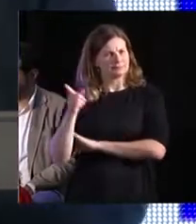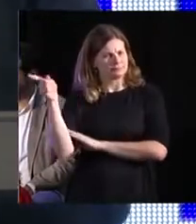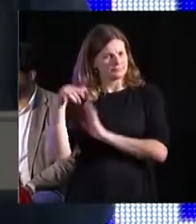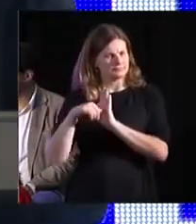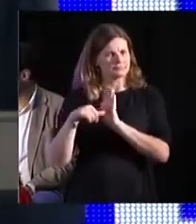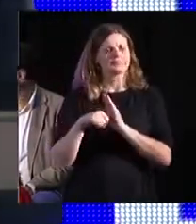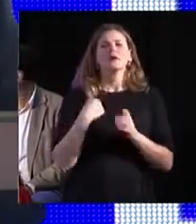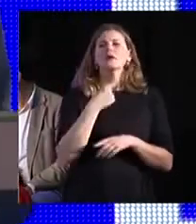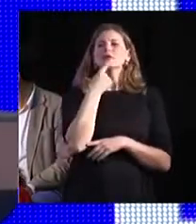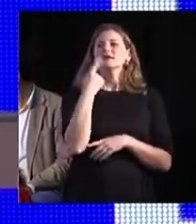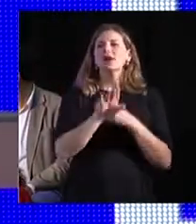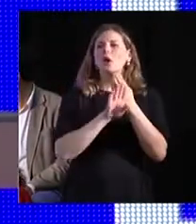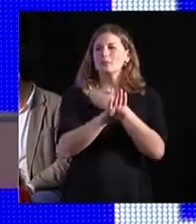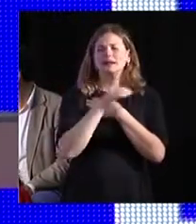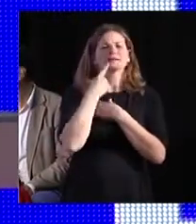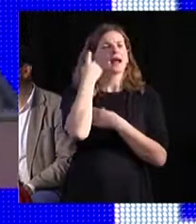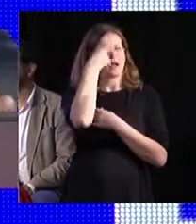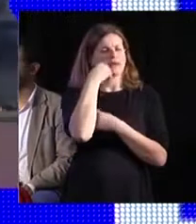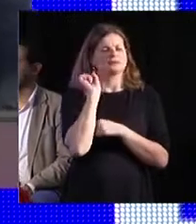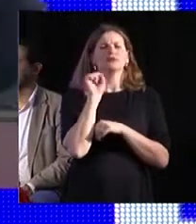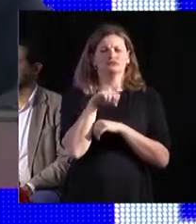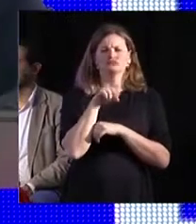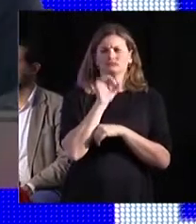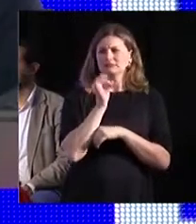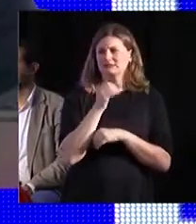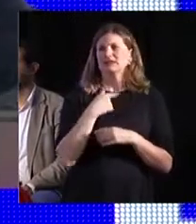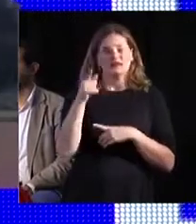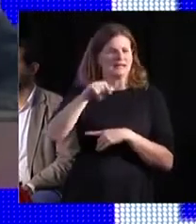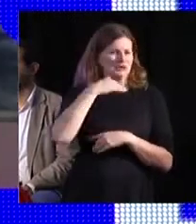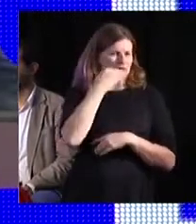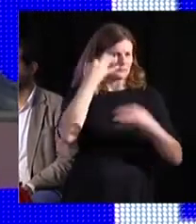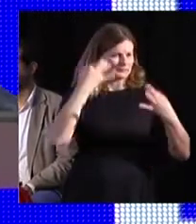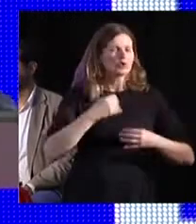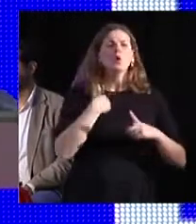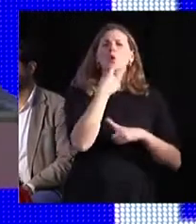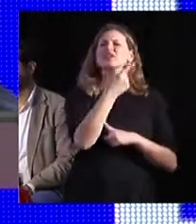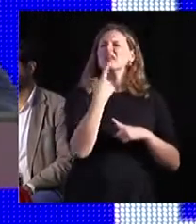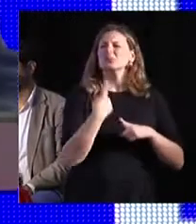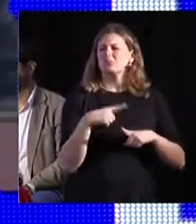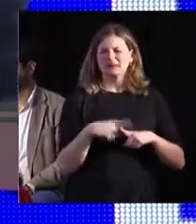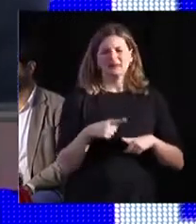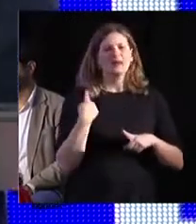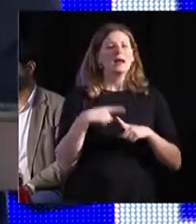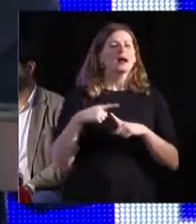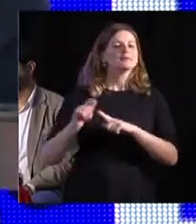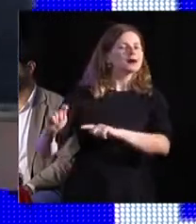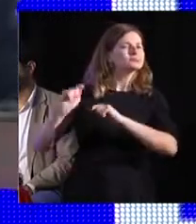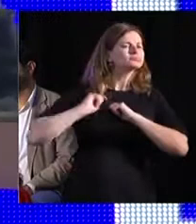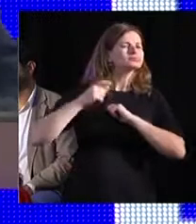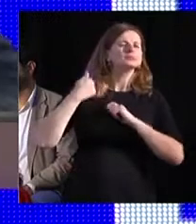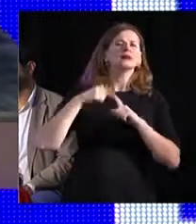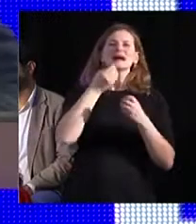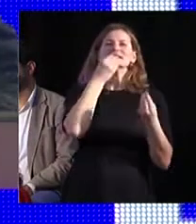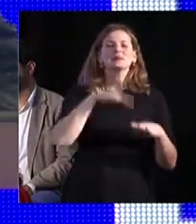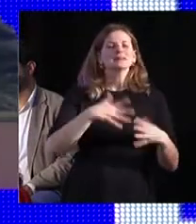això, hi ha un veí que diu que sí amb el cap, com sap. I dic això perquè aquest llegat el representa avui en